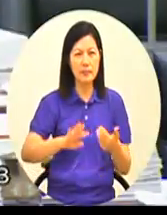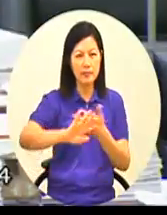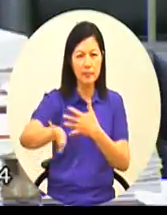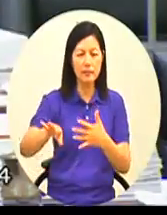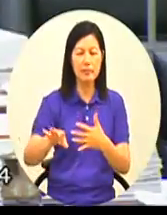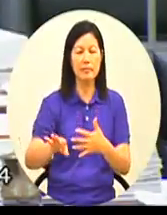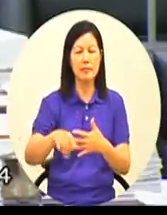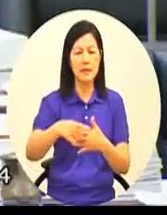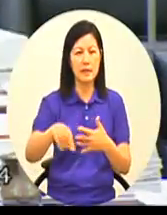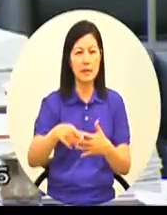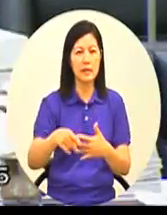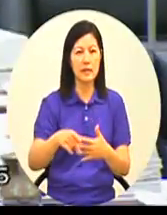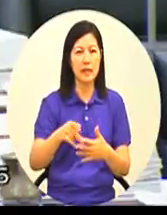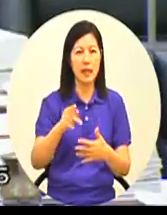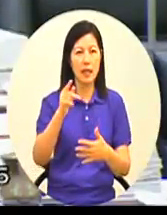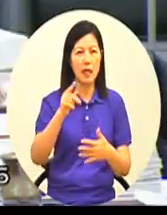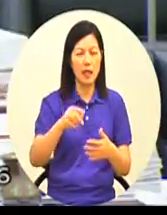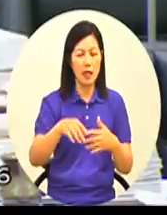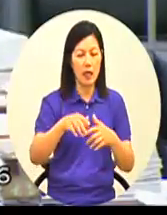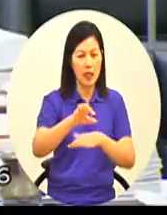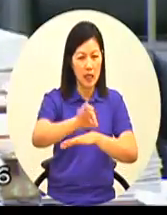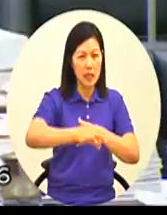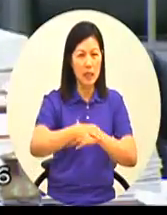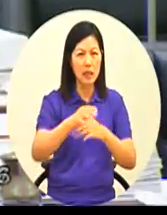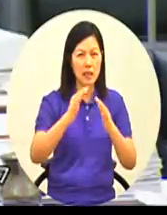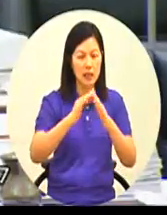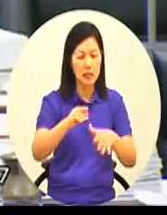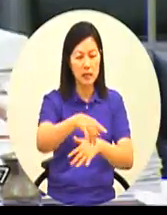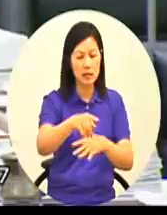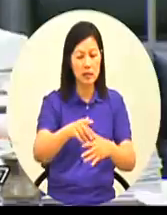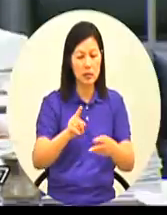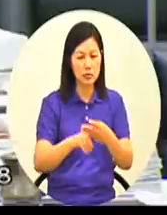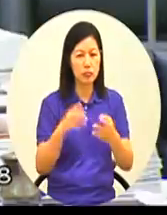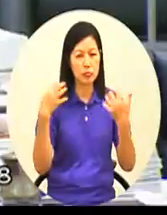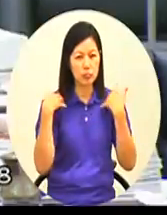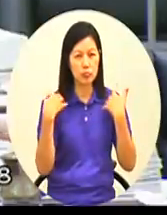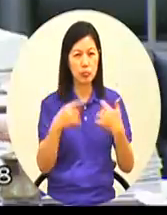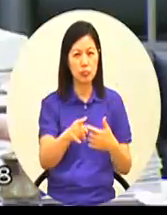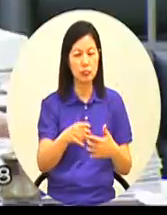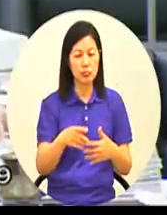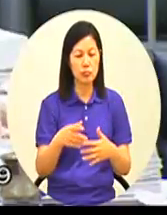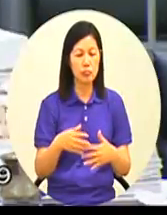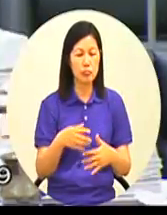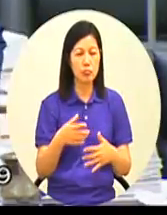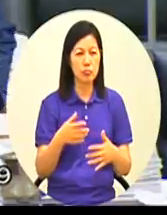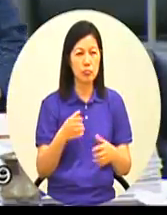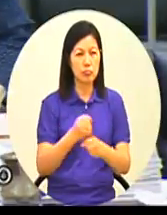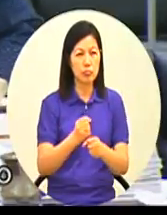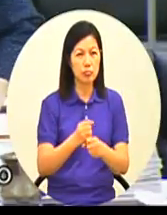为你做的怎么样，也是科室主管做的不好嘛，也不是你个人做的不好嘛。